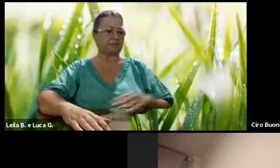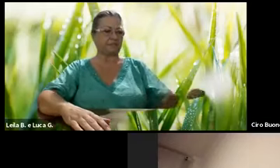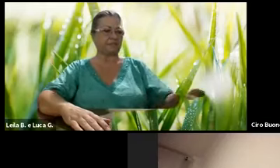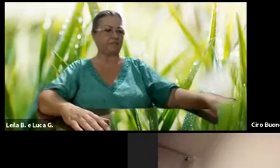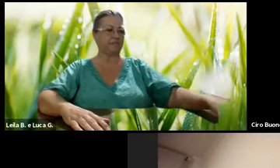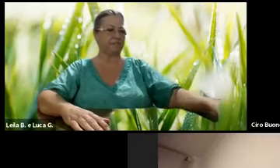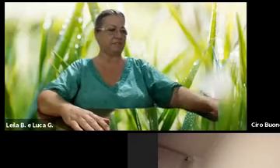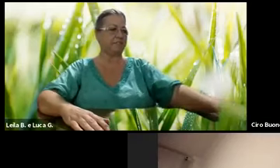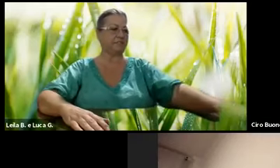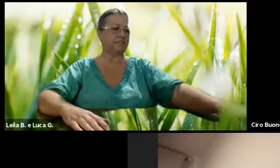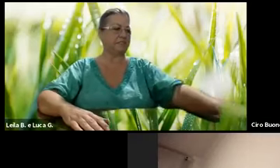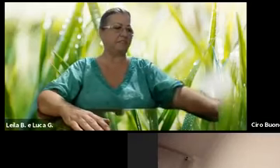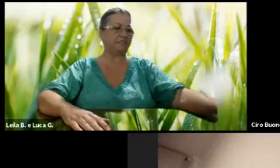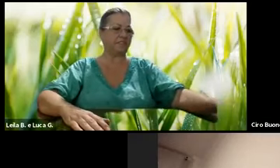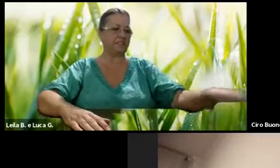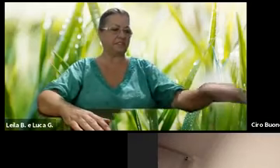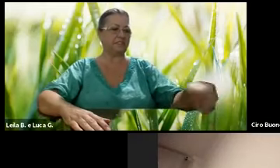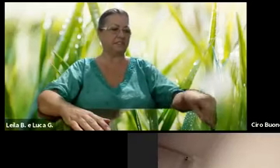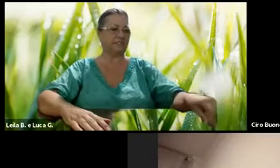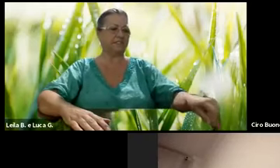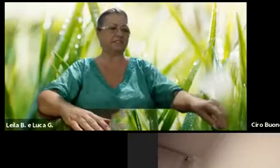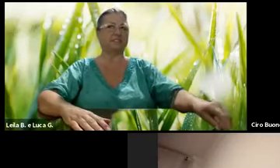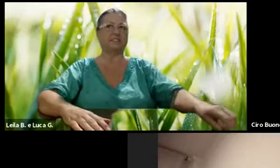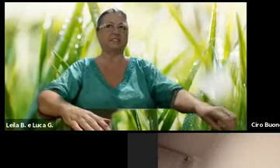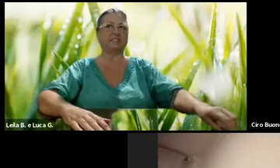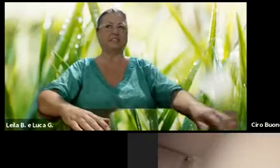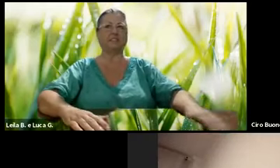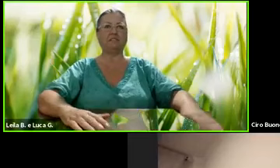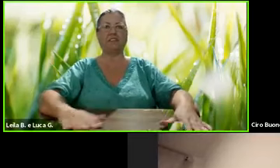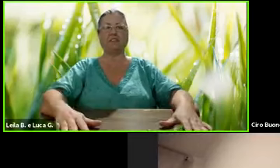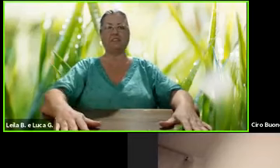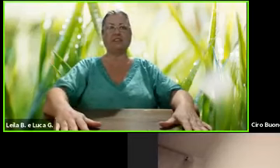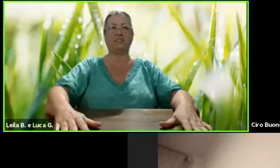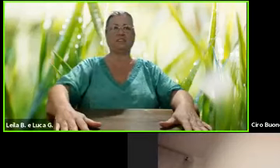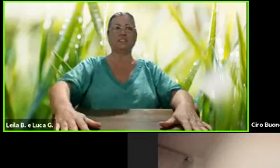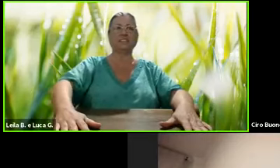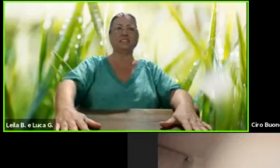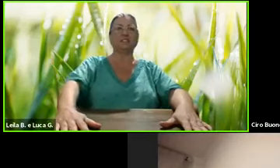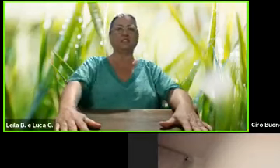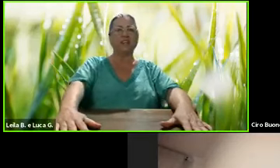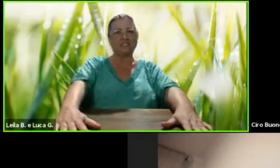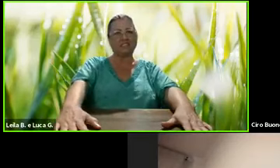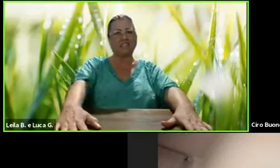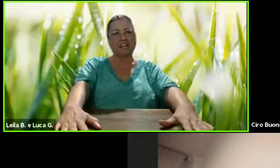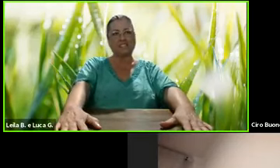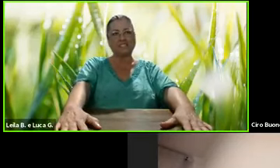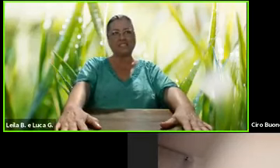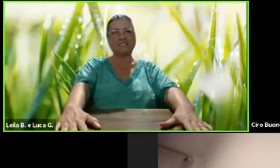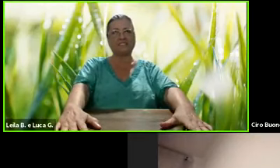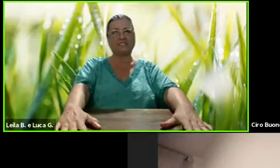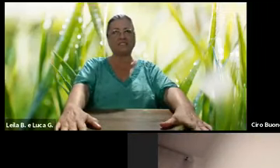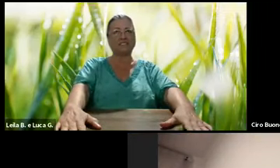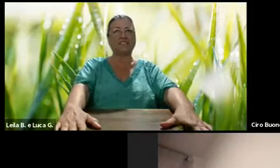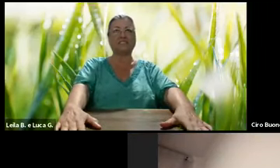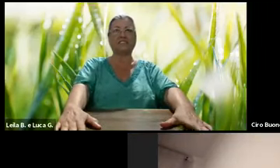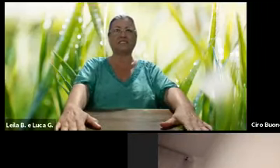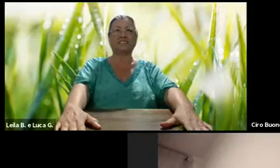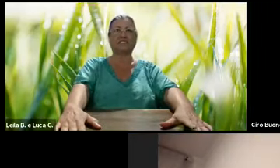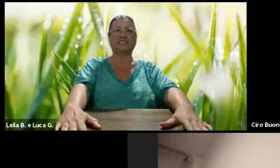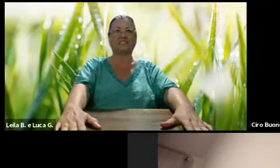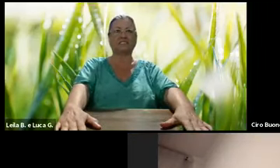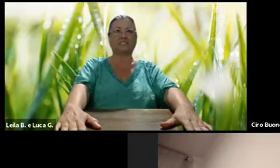nella spiritualità. È Questo mi vero. sento dire. È vero, è vero. Voi altri ragazzi?